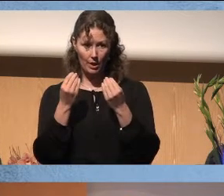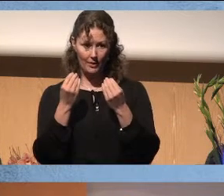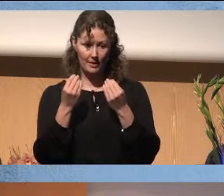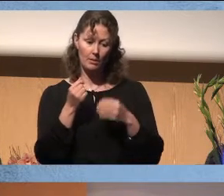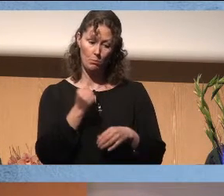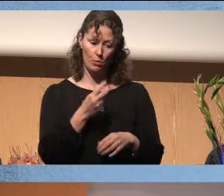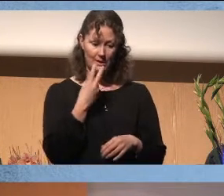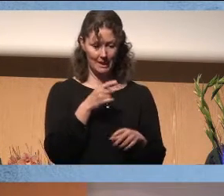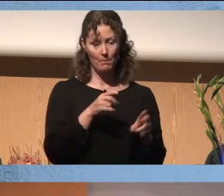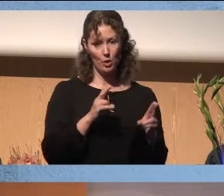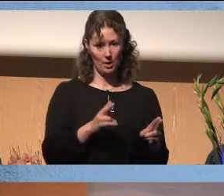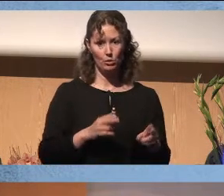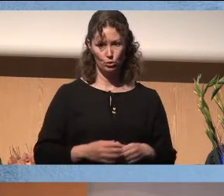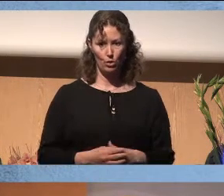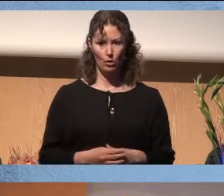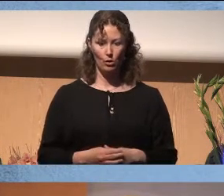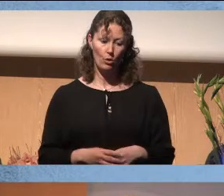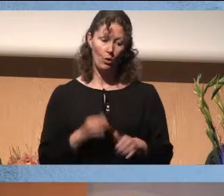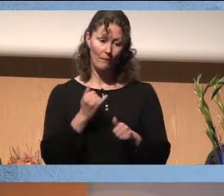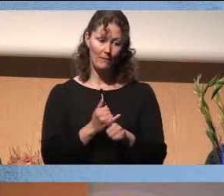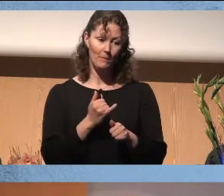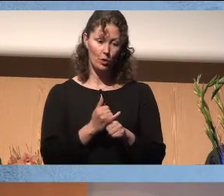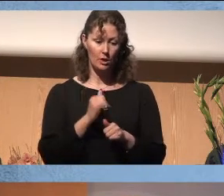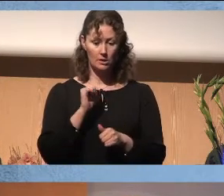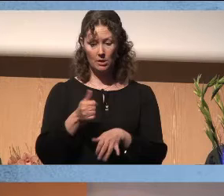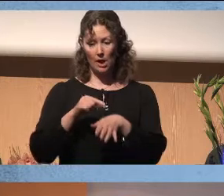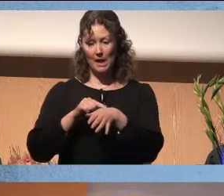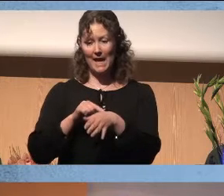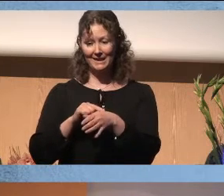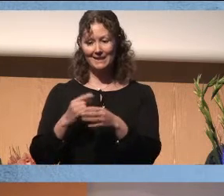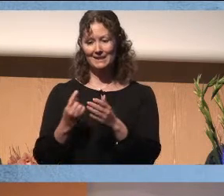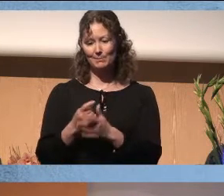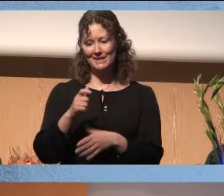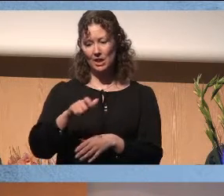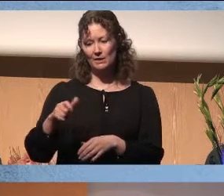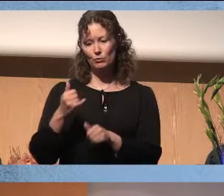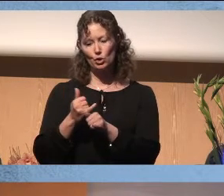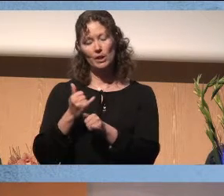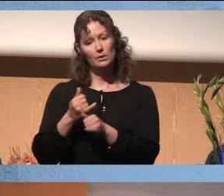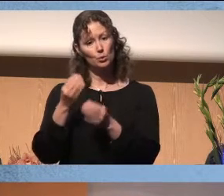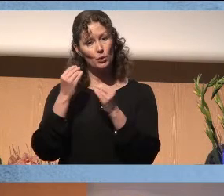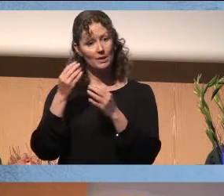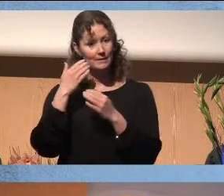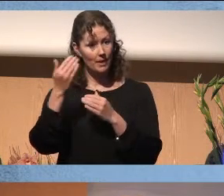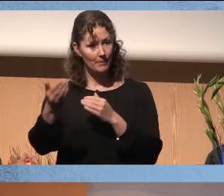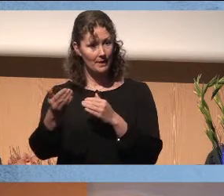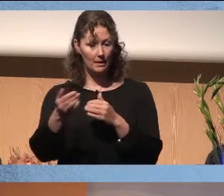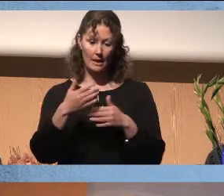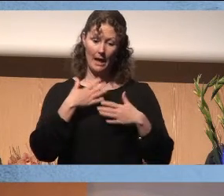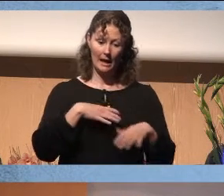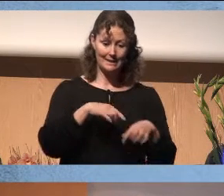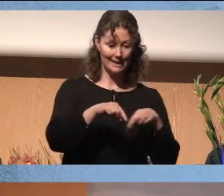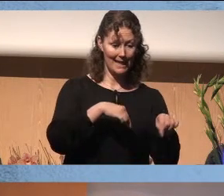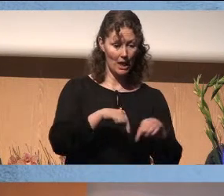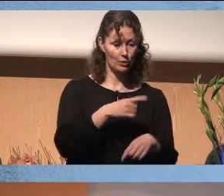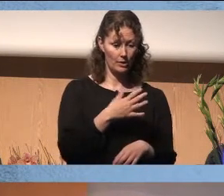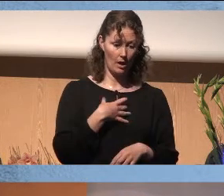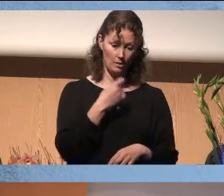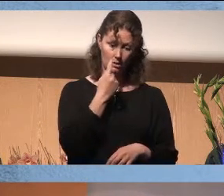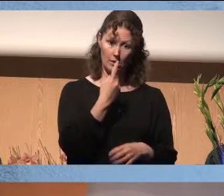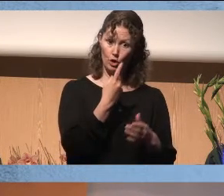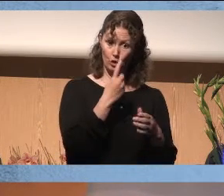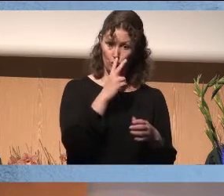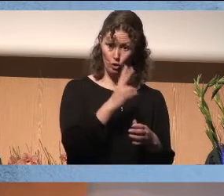nok også se på. Og hvordan skal legespesialister utdannes i fremtiden? Helsedirektoratet har snart et nytt